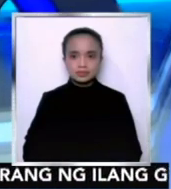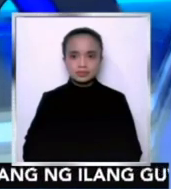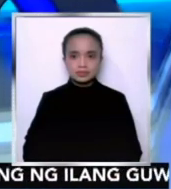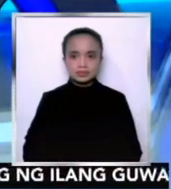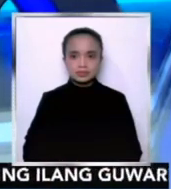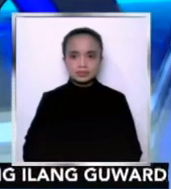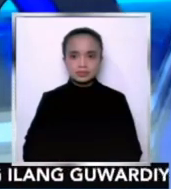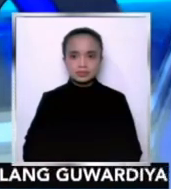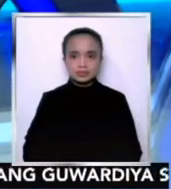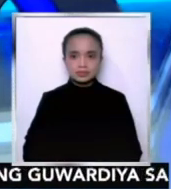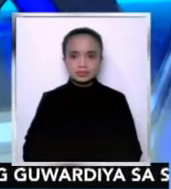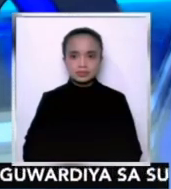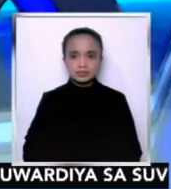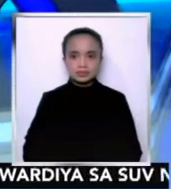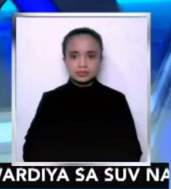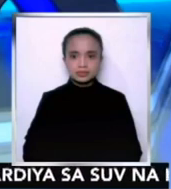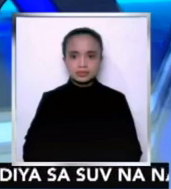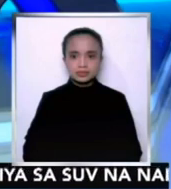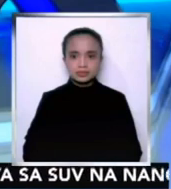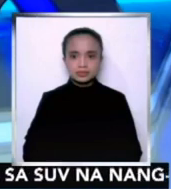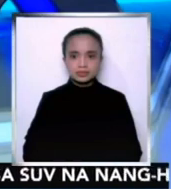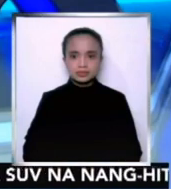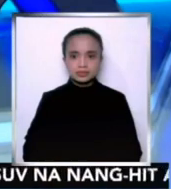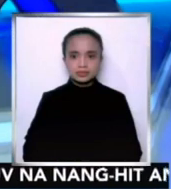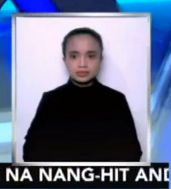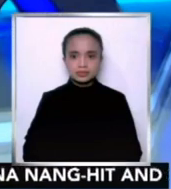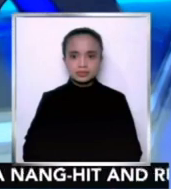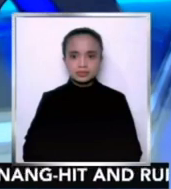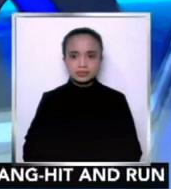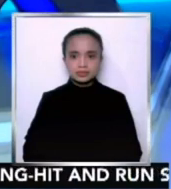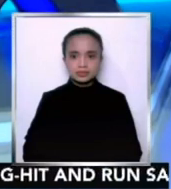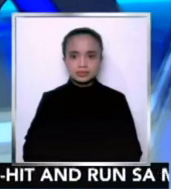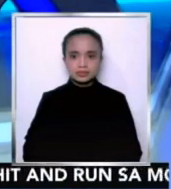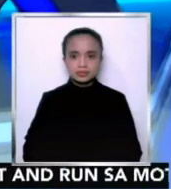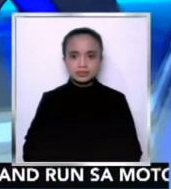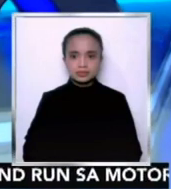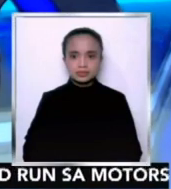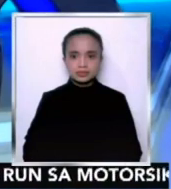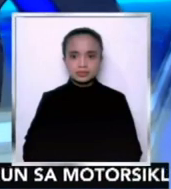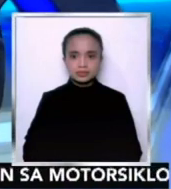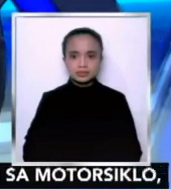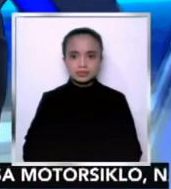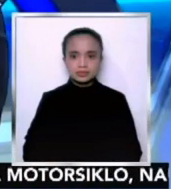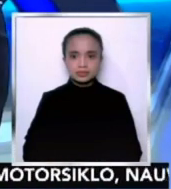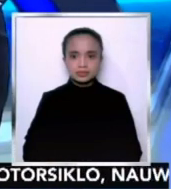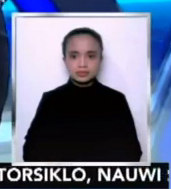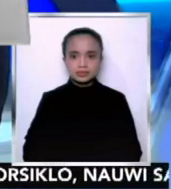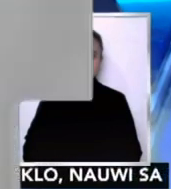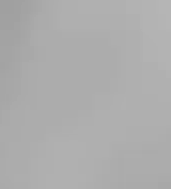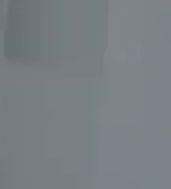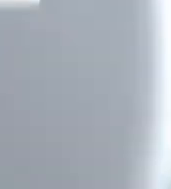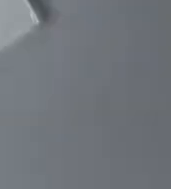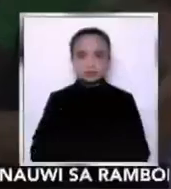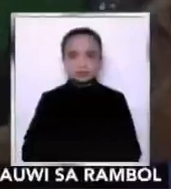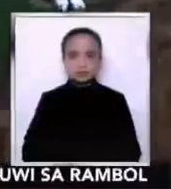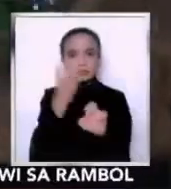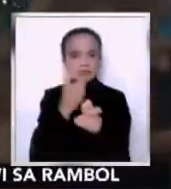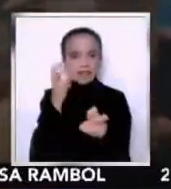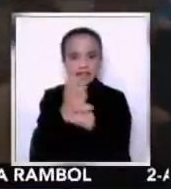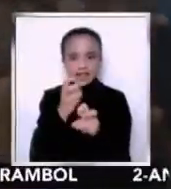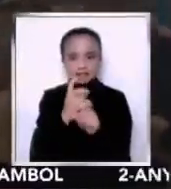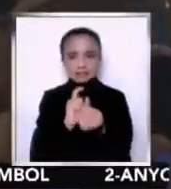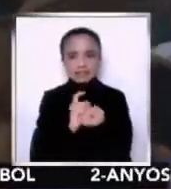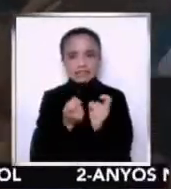kasing baguhin ang kanilang schedule para sa bagong petsa ng debate. At nakatutok si June Veneracion.